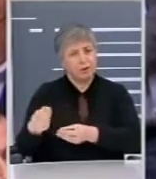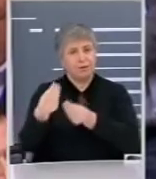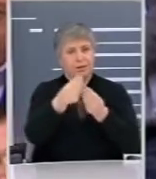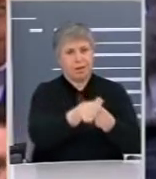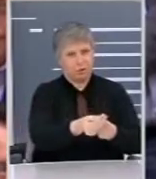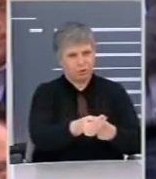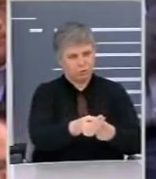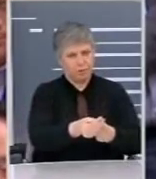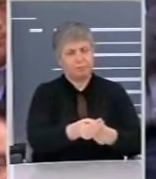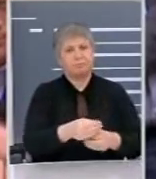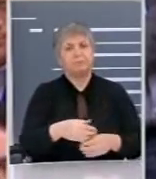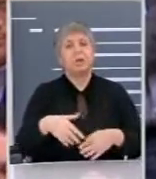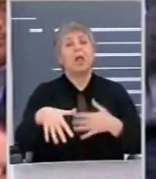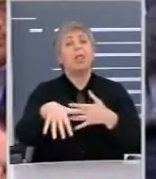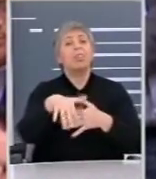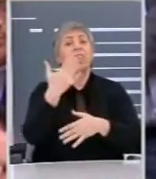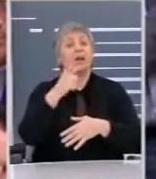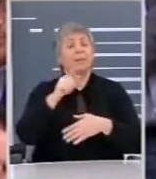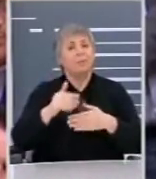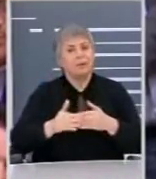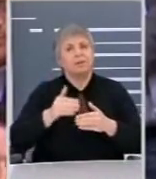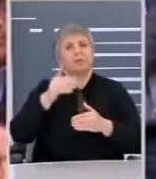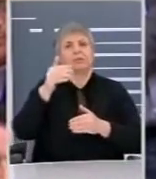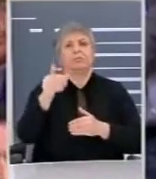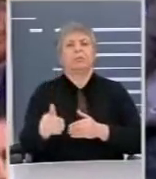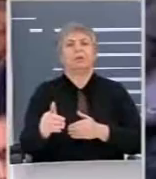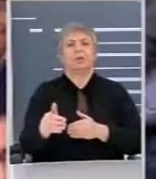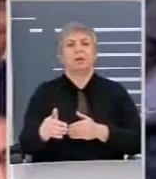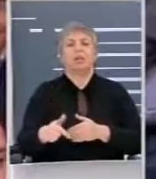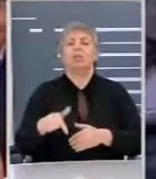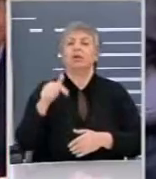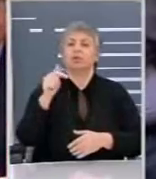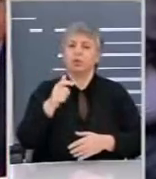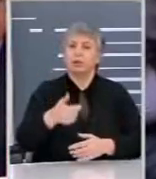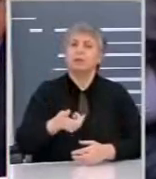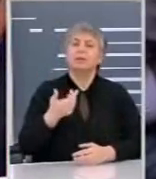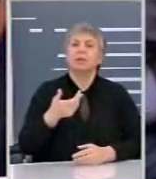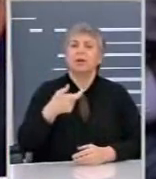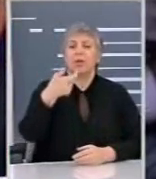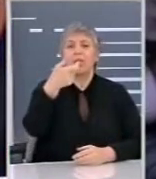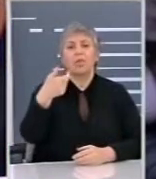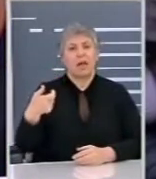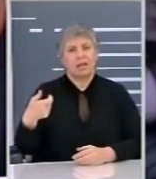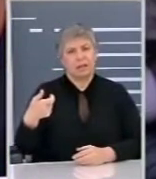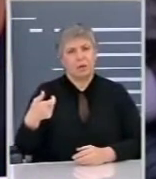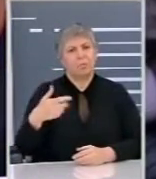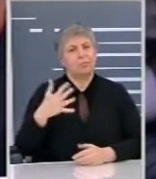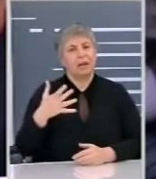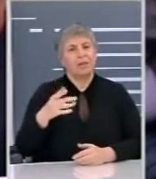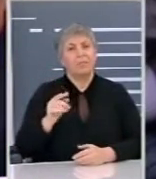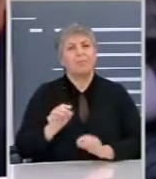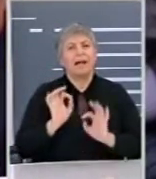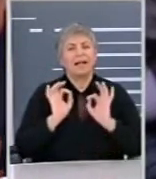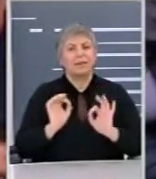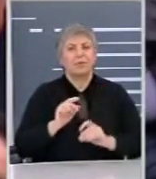μετά την επιστολή του κ. Φάμελου, η καταγγελία του δανείου επιδίδεται, δηλαδή στις 2 Εντεκάτου